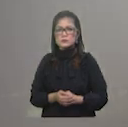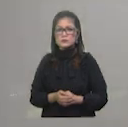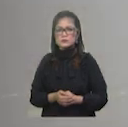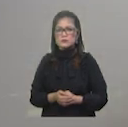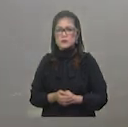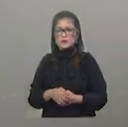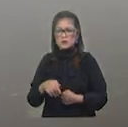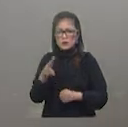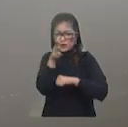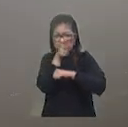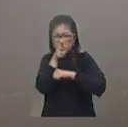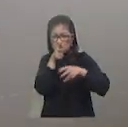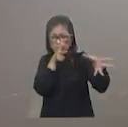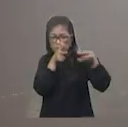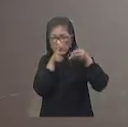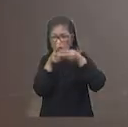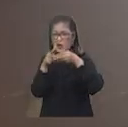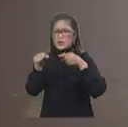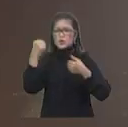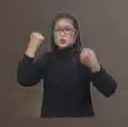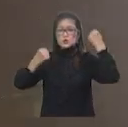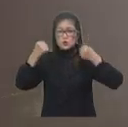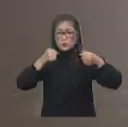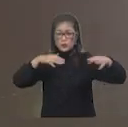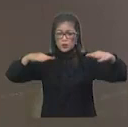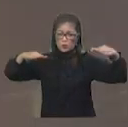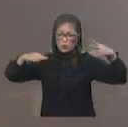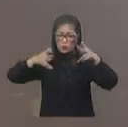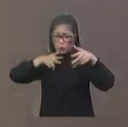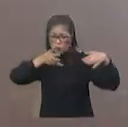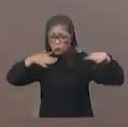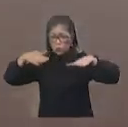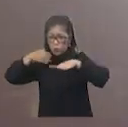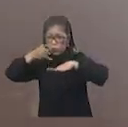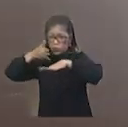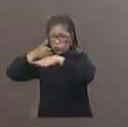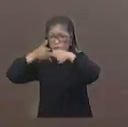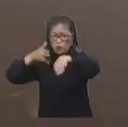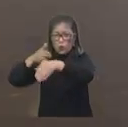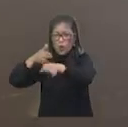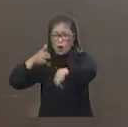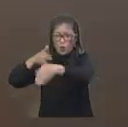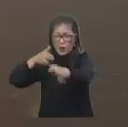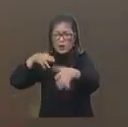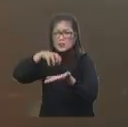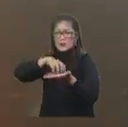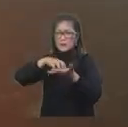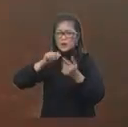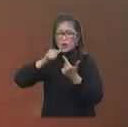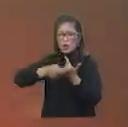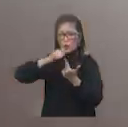Rekaman video sebuah dump truck bermuatan pasir yang melaju zigzag di Jalan Raya Lempeni, Kecamatan Tempe, Lumajang, Jawa Timur, viral di media